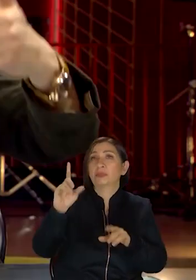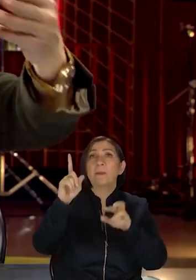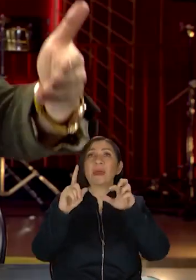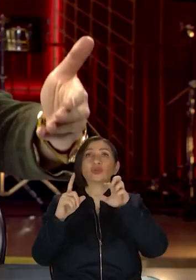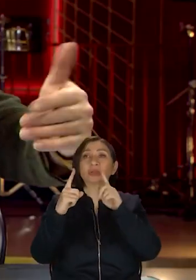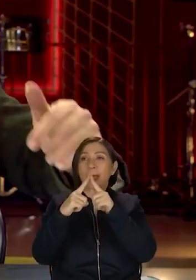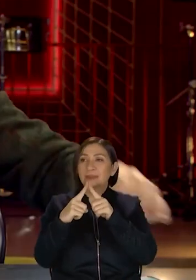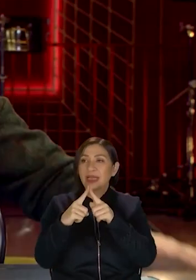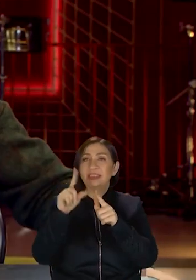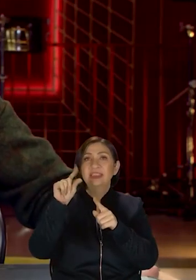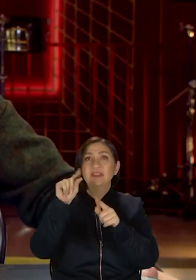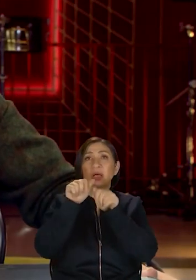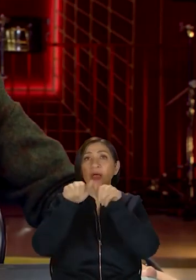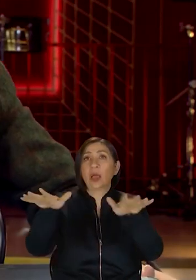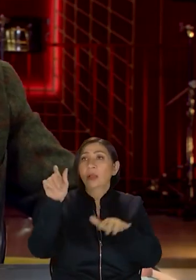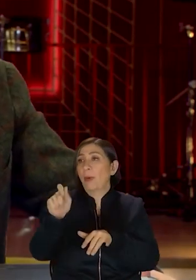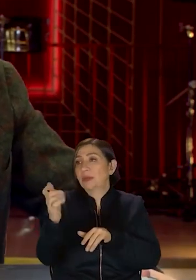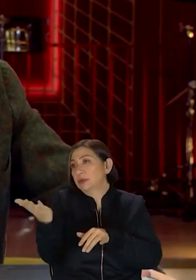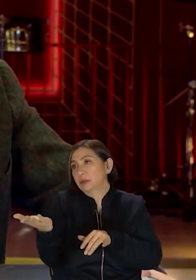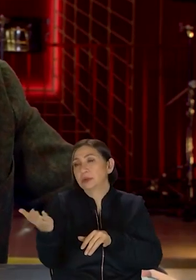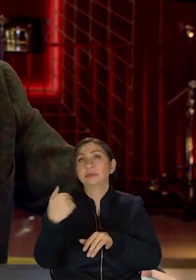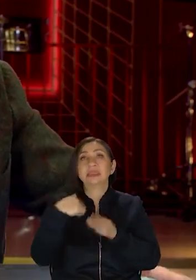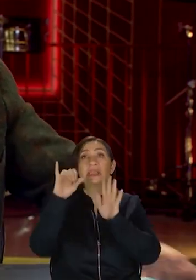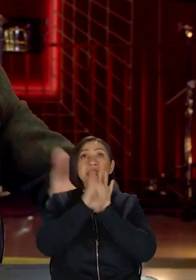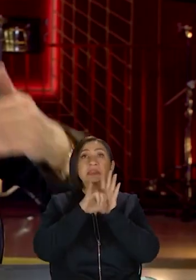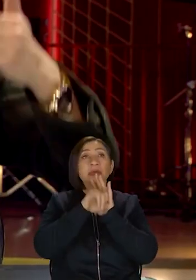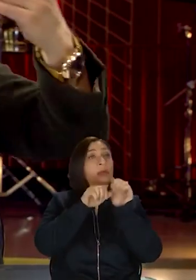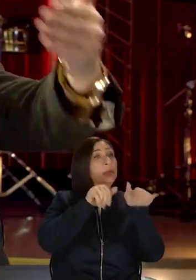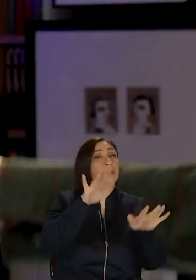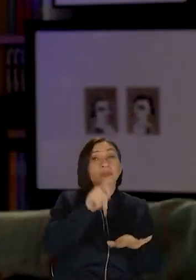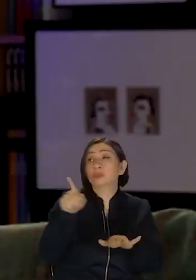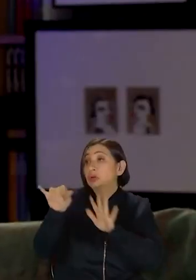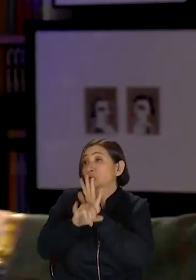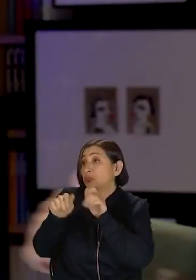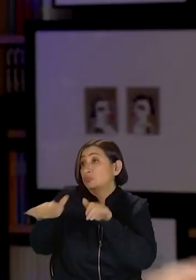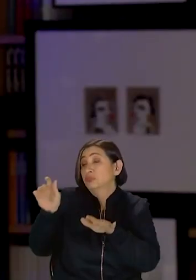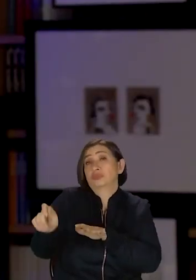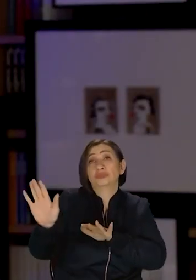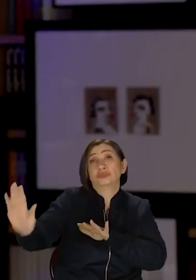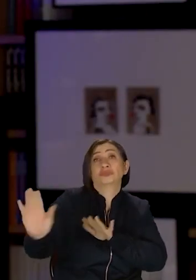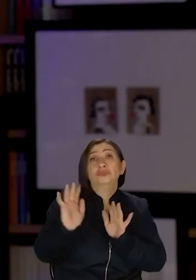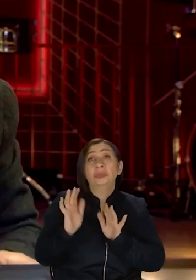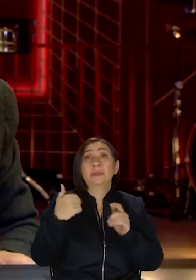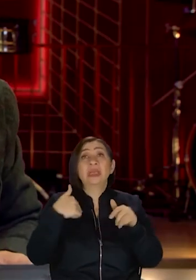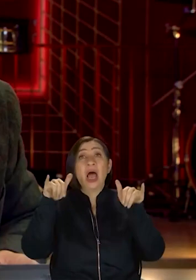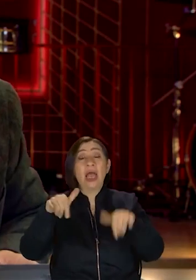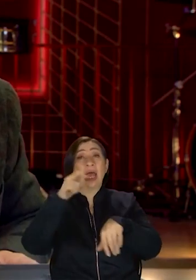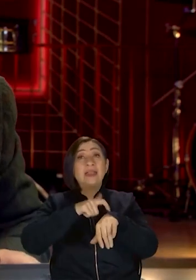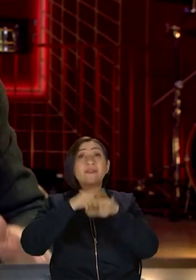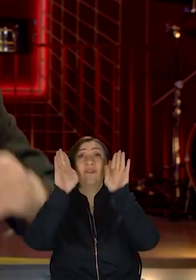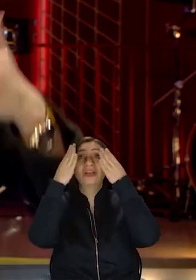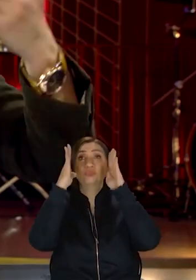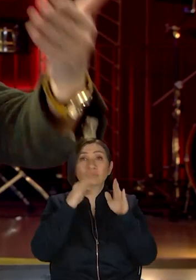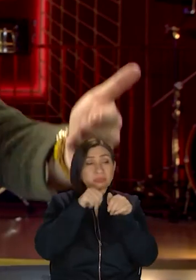hesabıyla Twitter üzerinden yayın yapabilirsin. Evet. Biz Instagram'dan yayın yapabiliriz. Sen de Instagram'dan yayın yapabilirsin. Biz aynı anda Facebook'tan